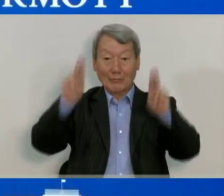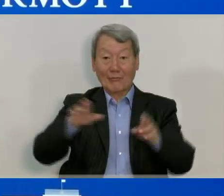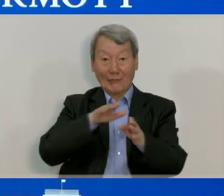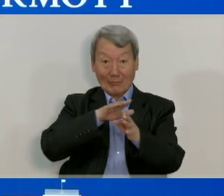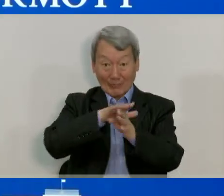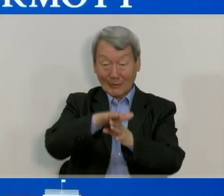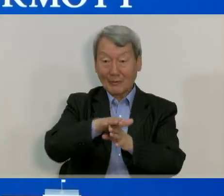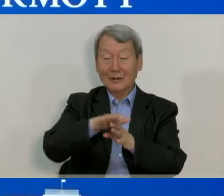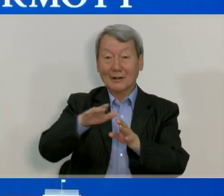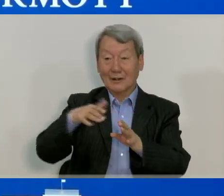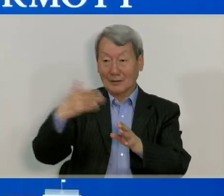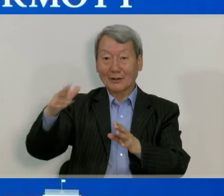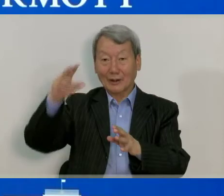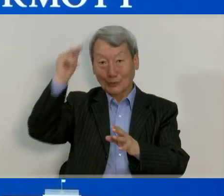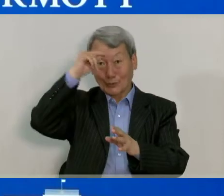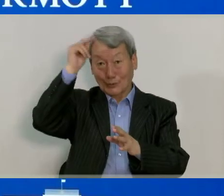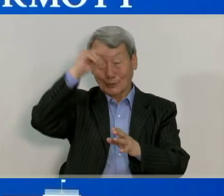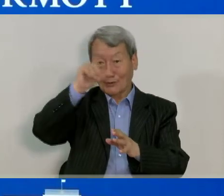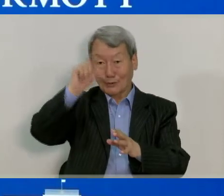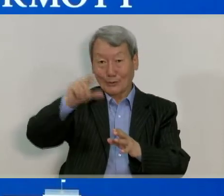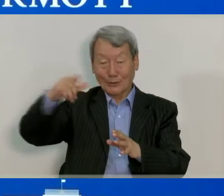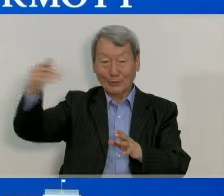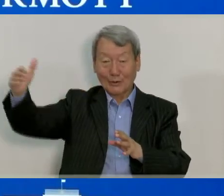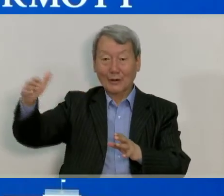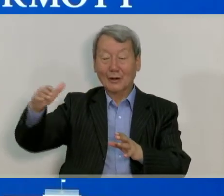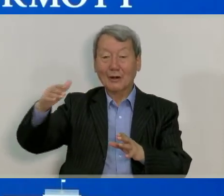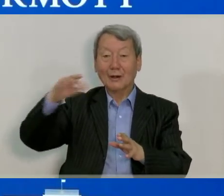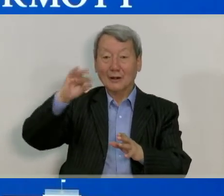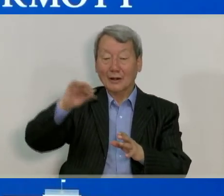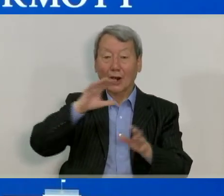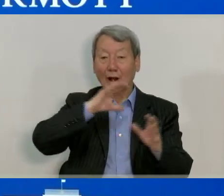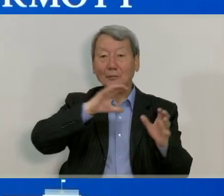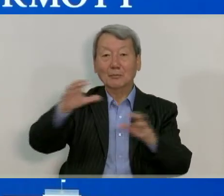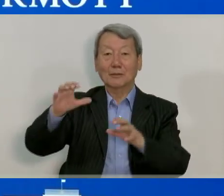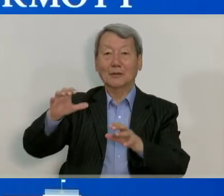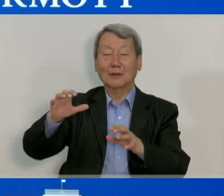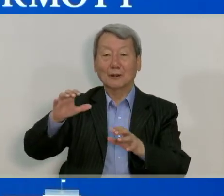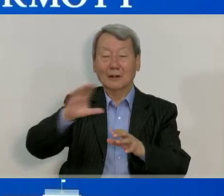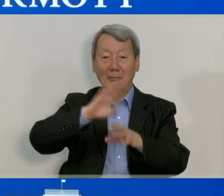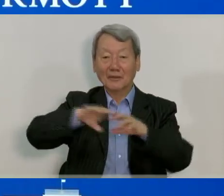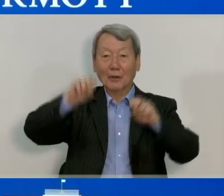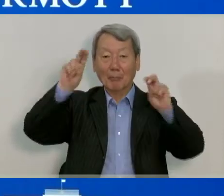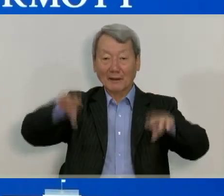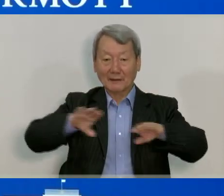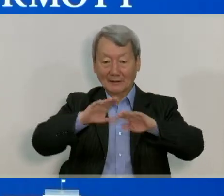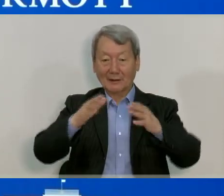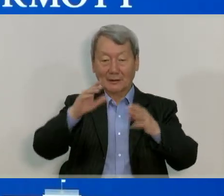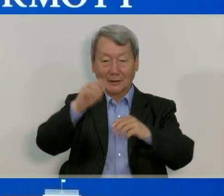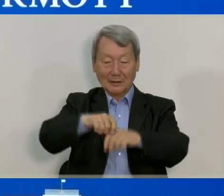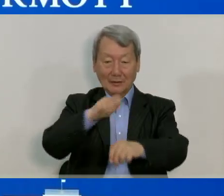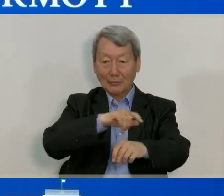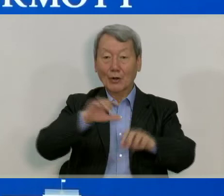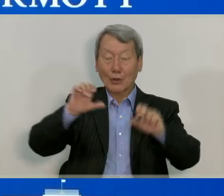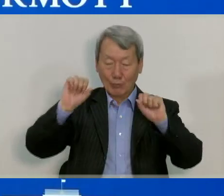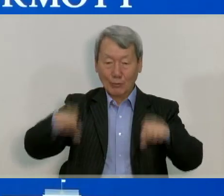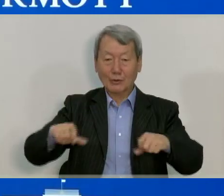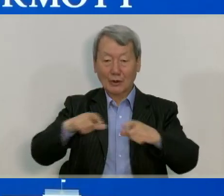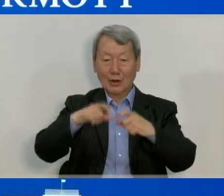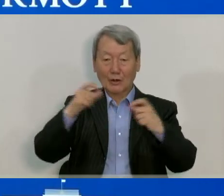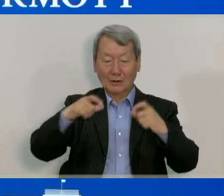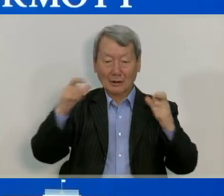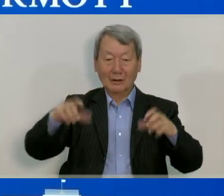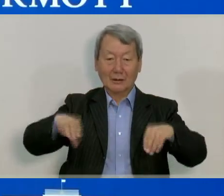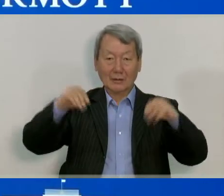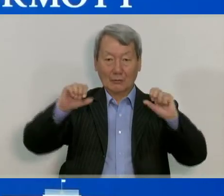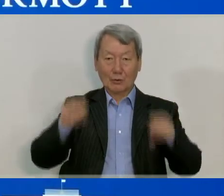санитарно-эпидемиологических требований на это время и с обеспечением безопасности и провести вот этот ОРТ.